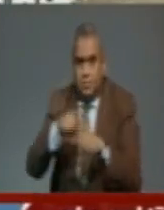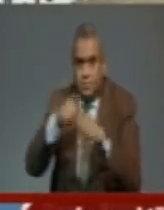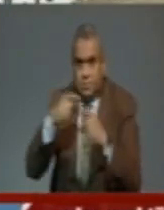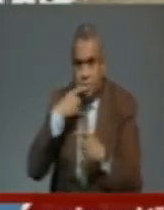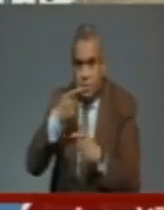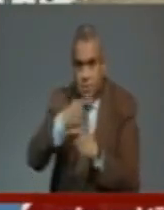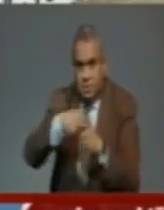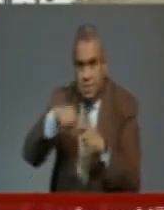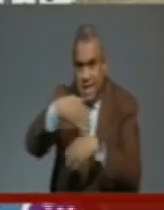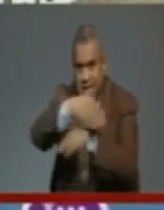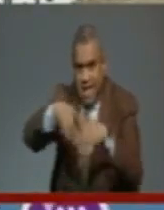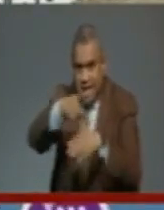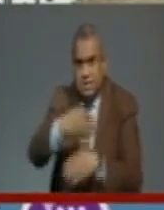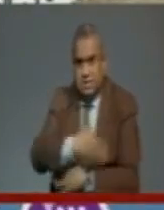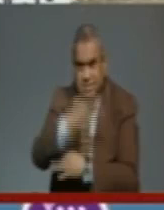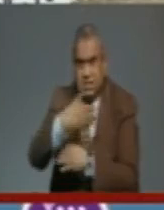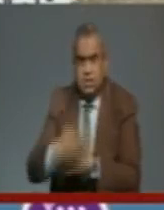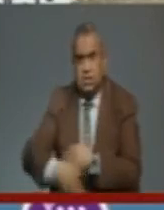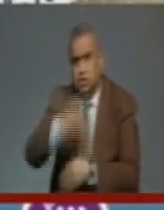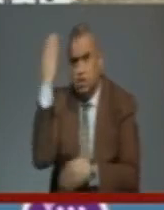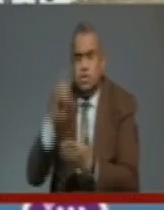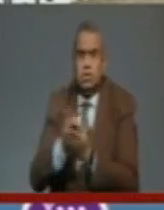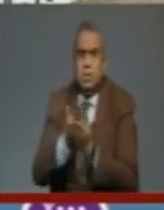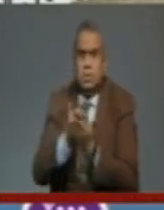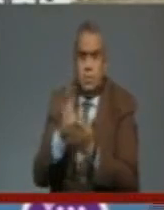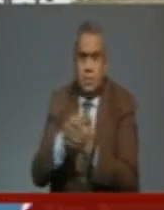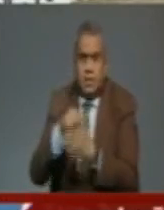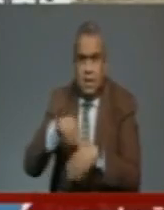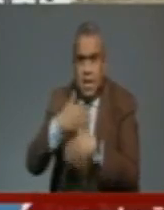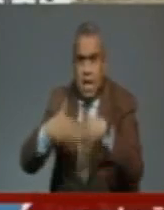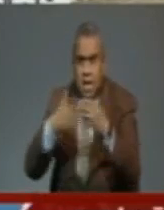هيتشال. بننشئ خمس حواجز امواج